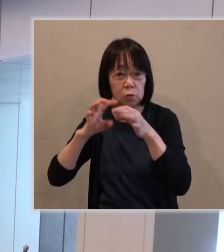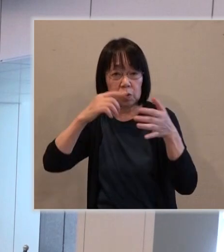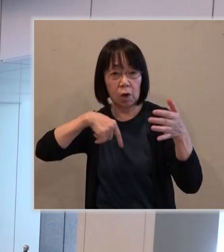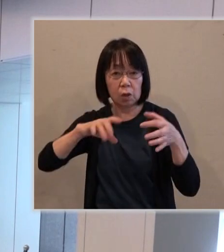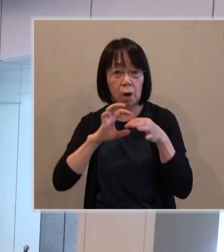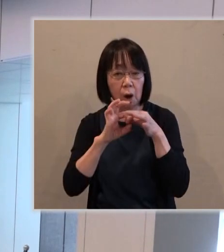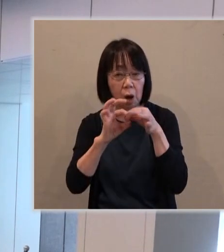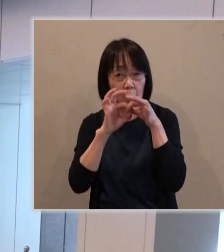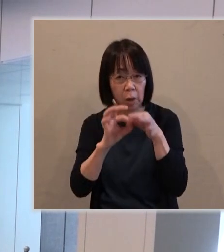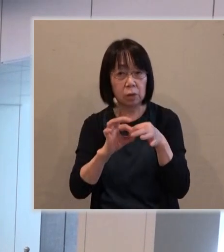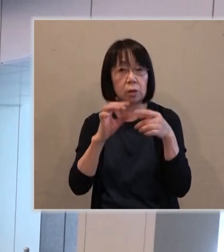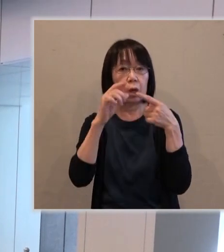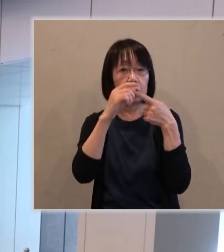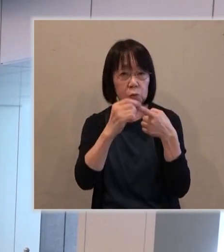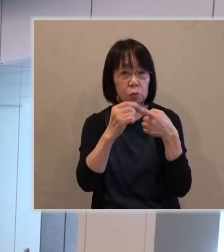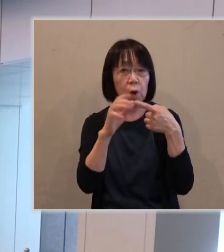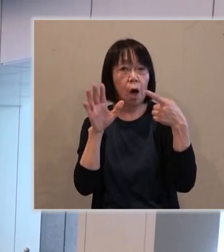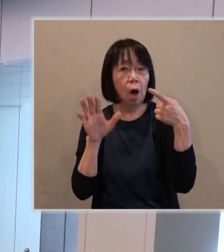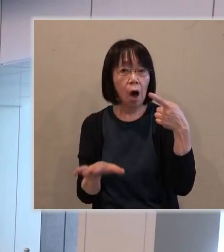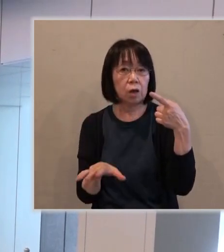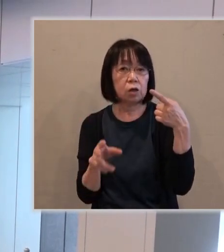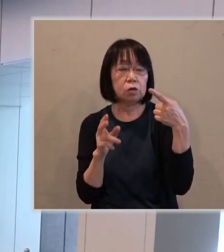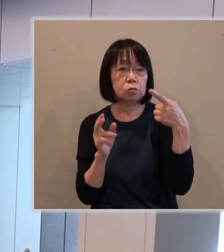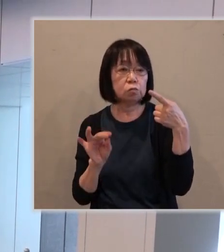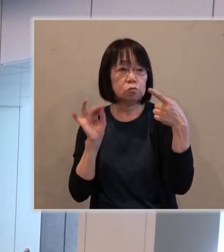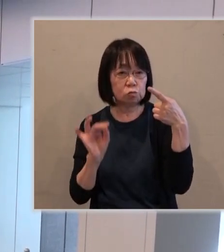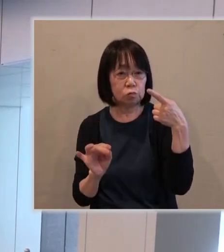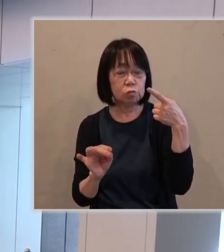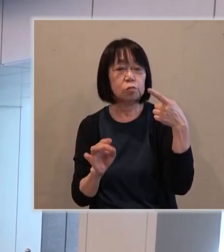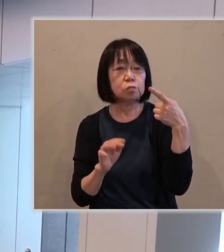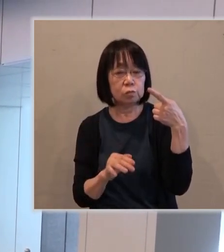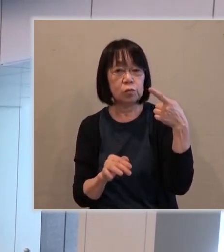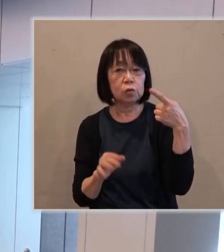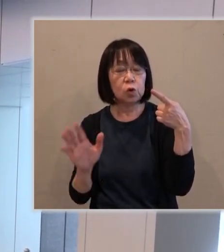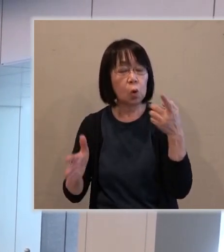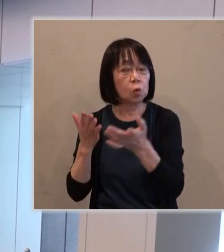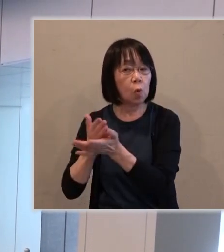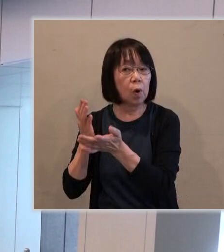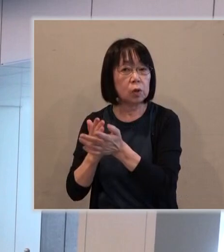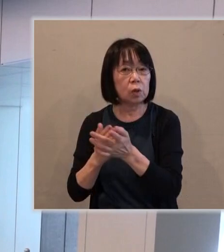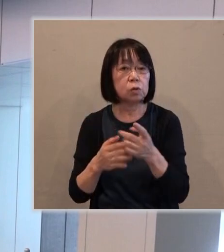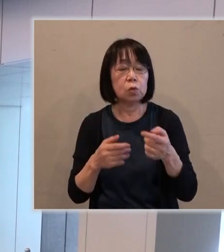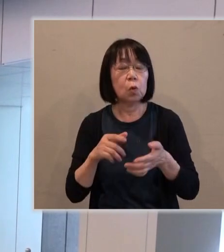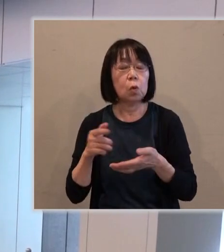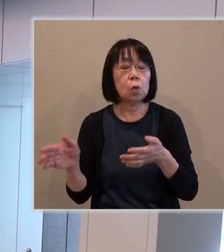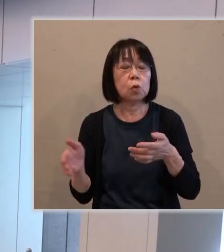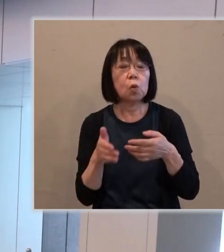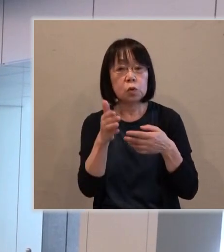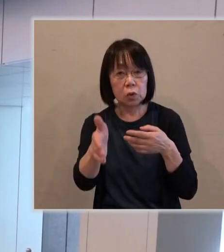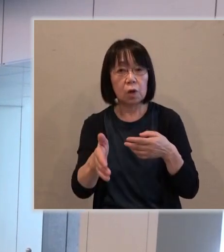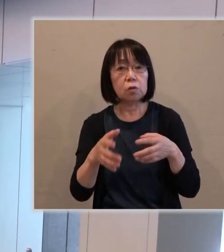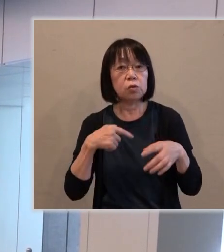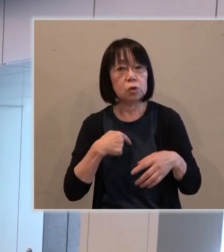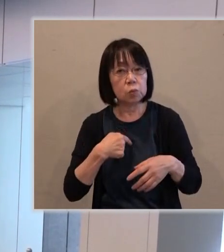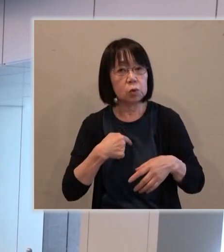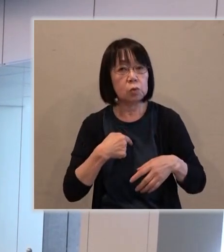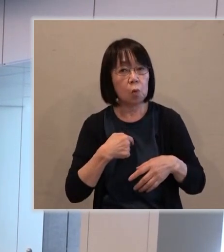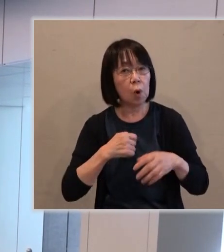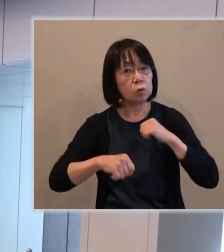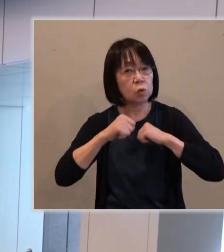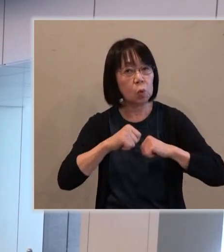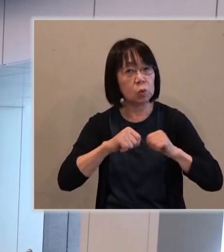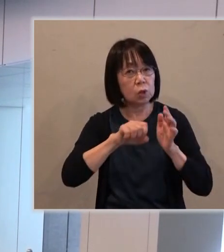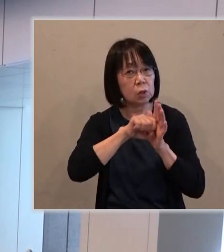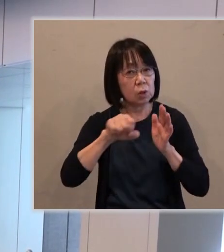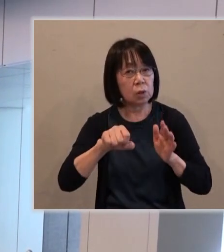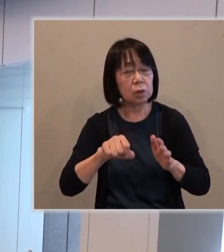まあ一個ありつつ、結構こう今日のピッチやこのトークを通して、ちょっと自分の活動にこうやって生きていくんじゃないかとか、あるいはオリンピックと